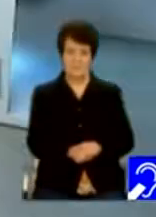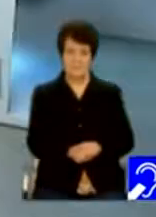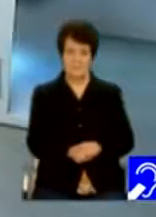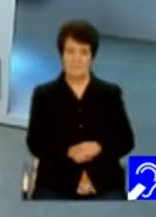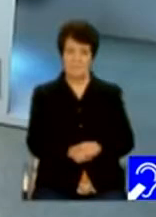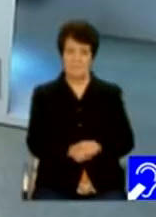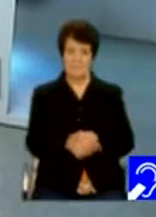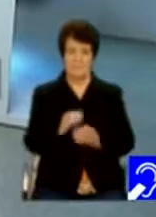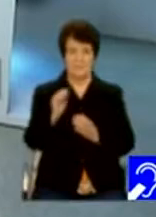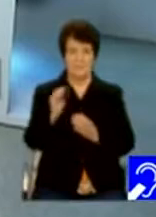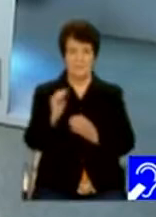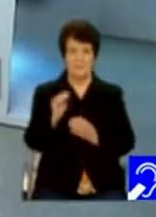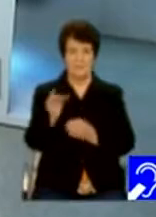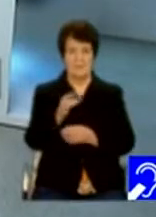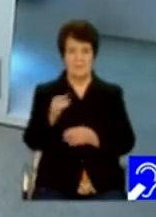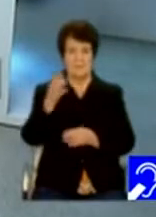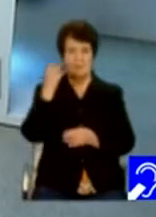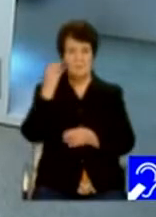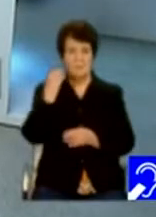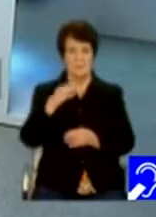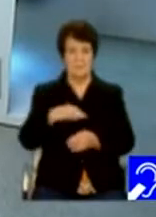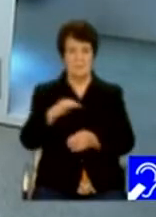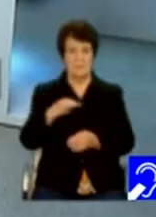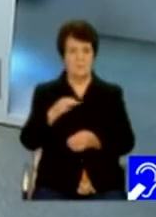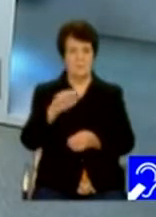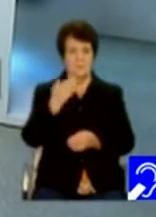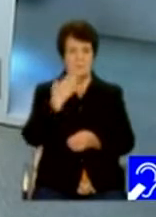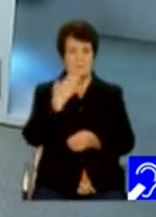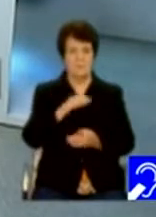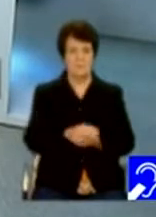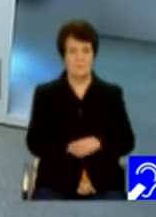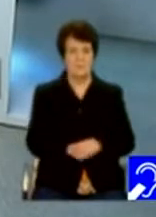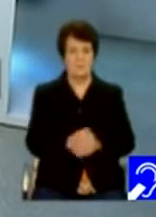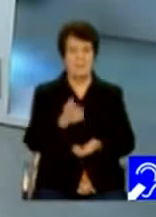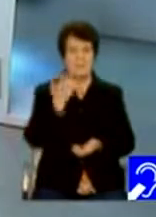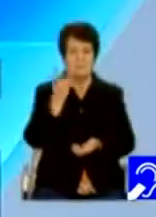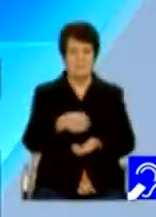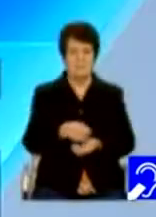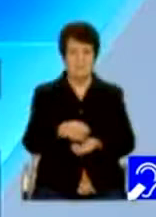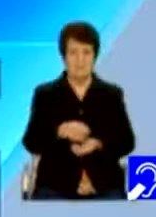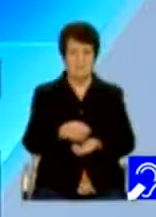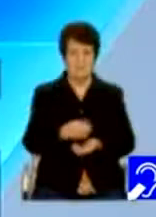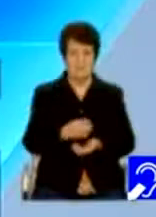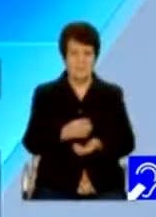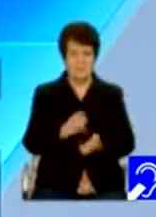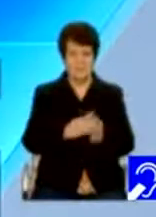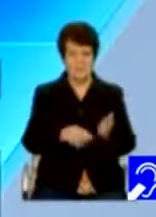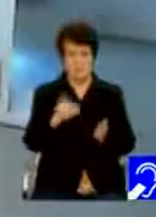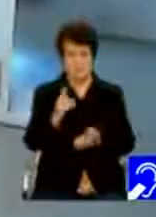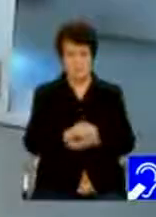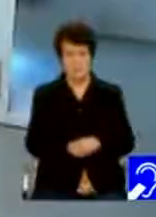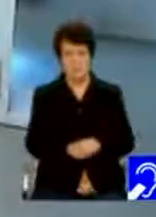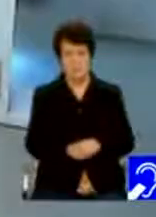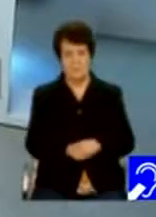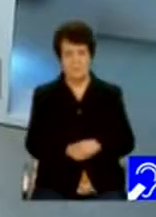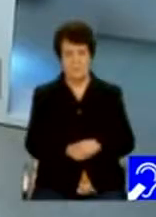În ce an și-a proclamat Republica Moldova independența, când a fost recunoscut internațional ca stat membru? Simplu. Când? 1991. 91. Ce